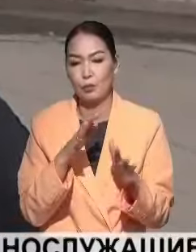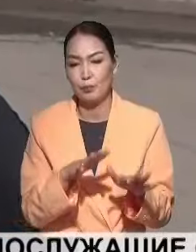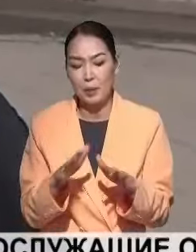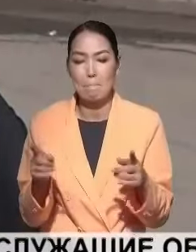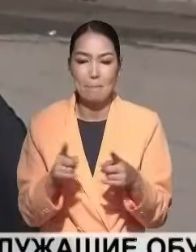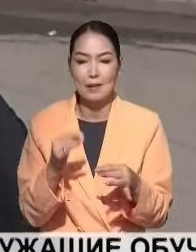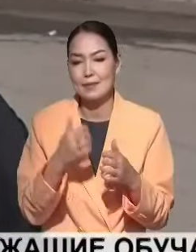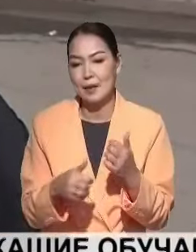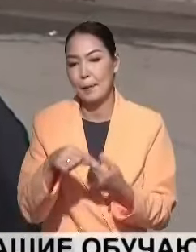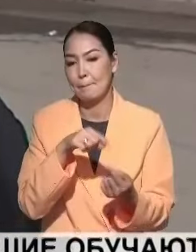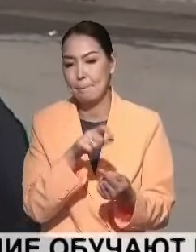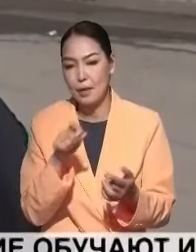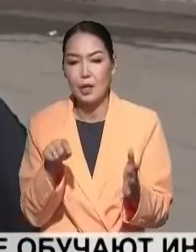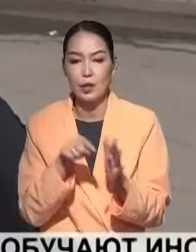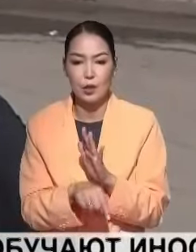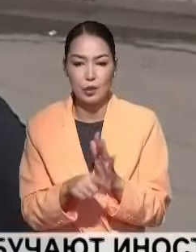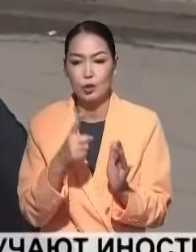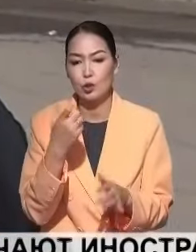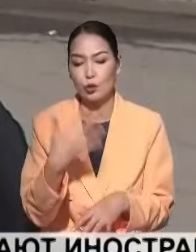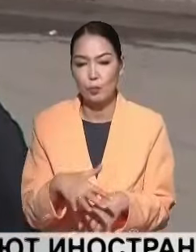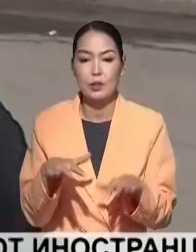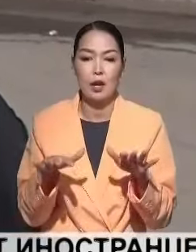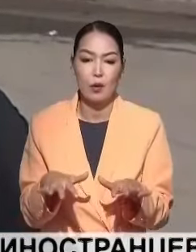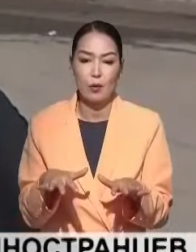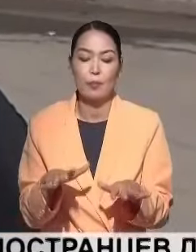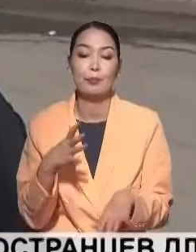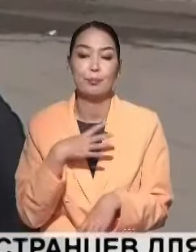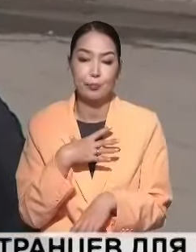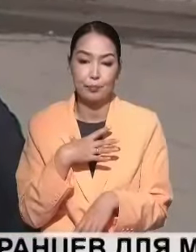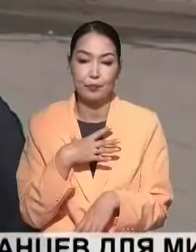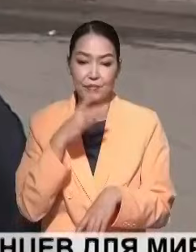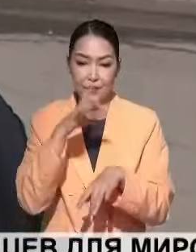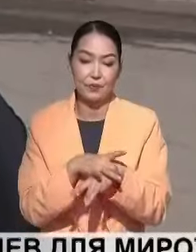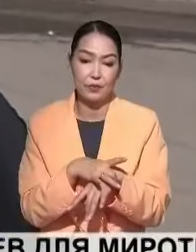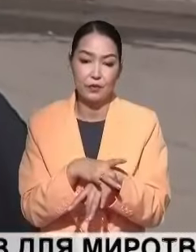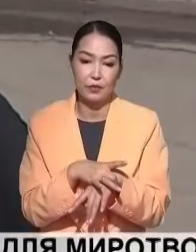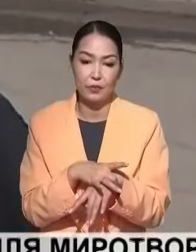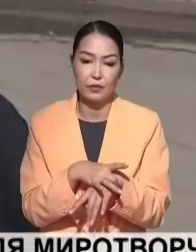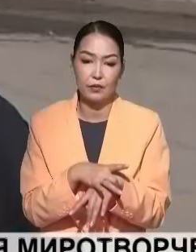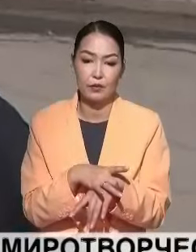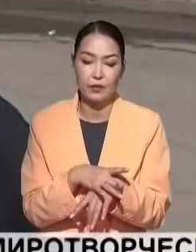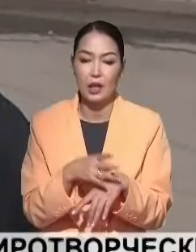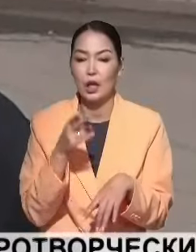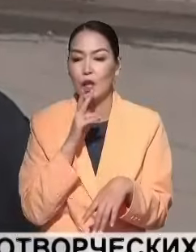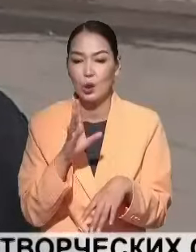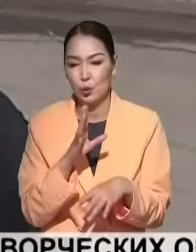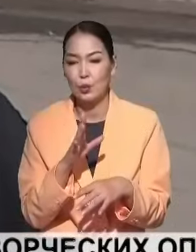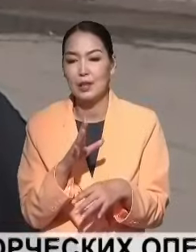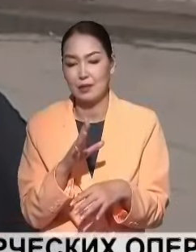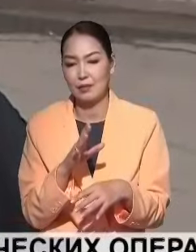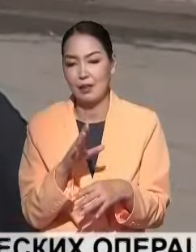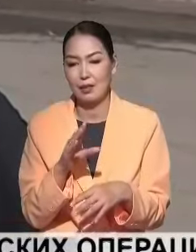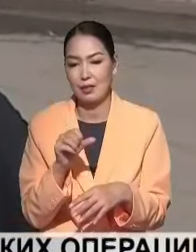бизнеса. Из них 150 объектов было выявлено, что продают некурительные табачные изделия.